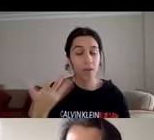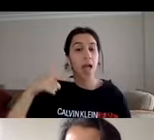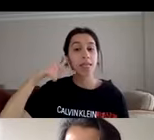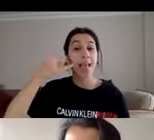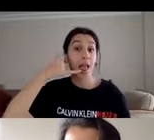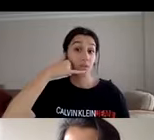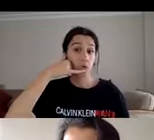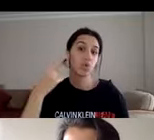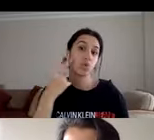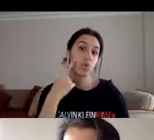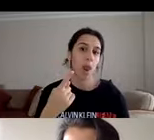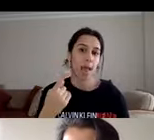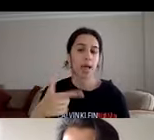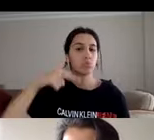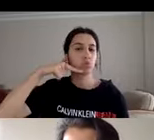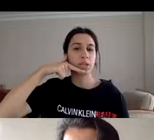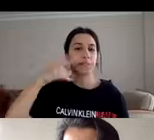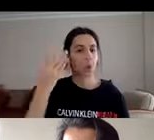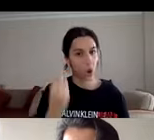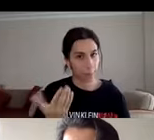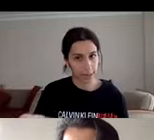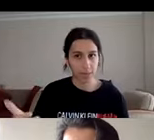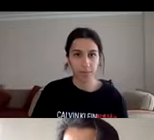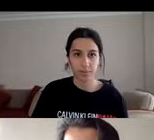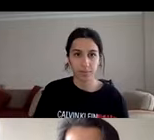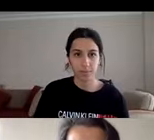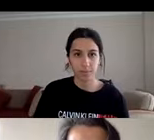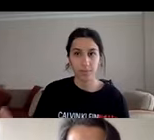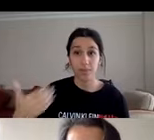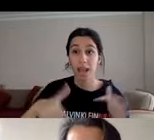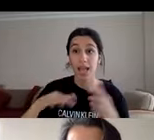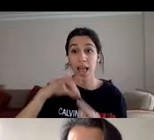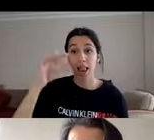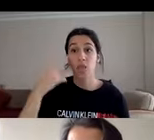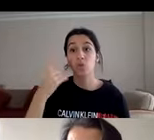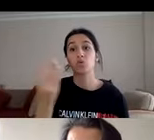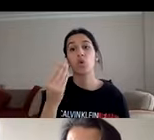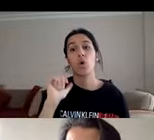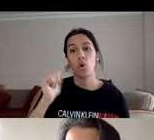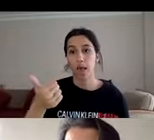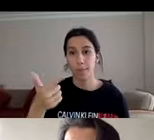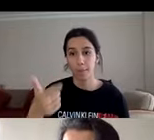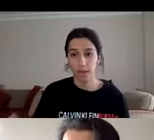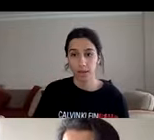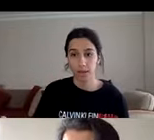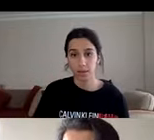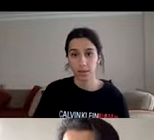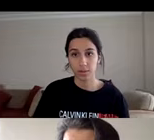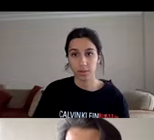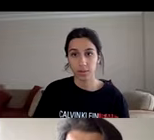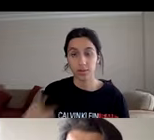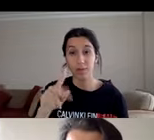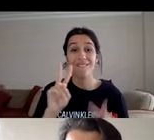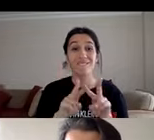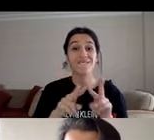alternatif kanallardan müşteri hizmetlerine erişim sunmak engelli bireyler için çok önemli. Bunu web platformlarında